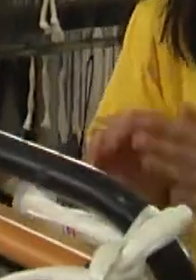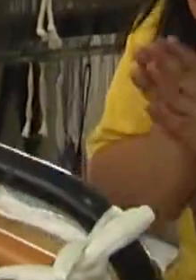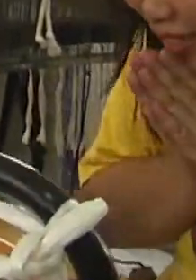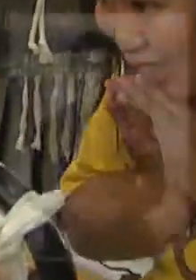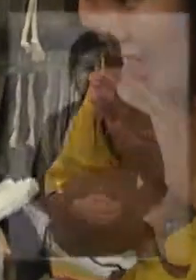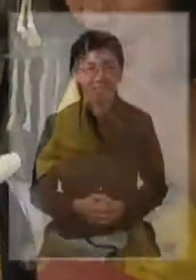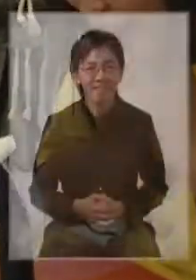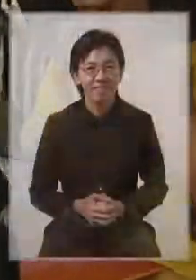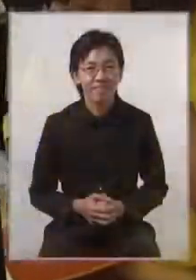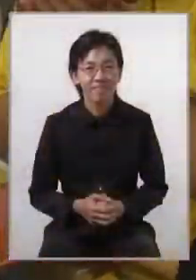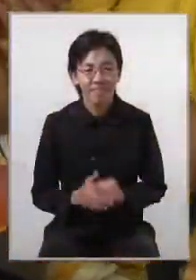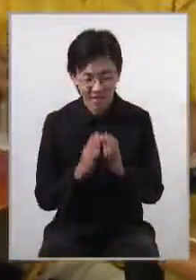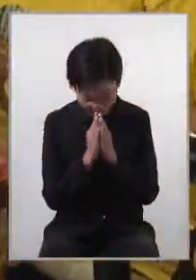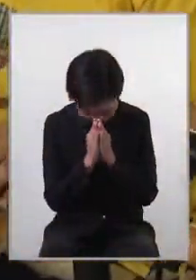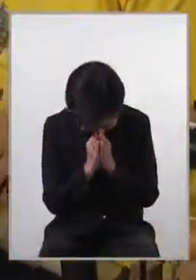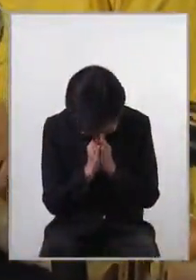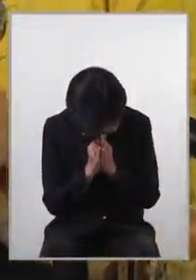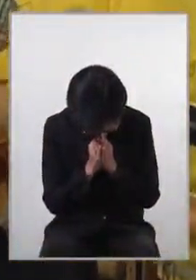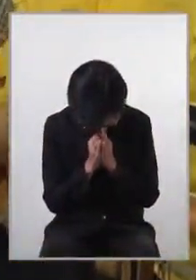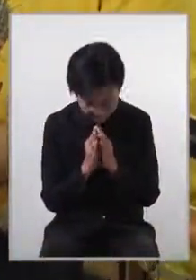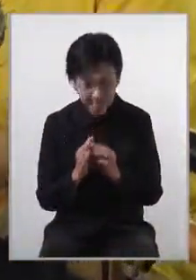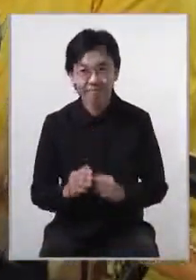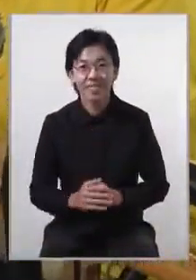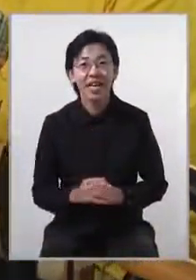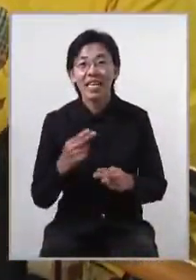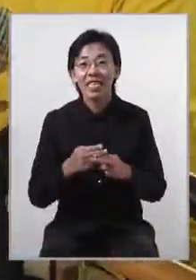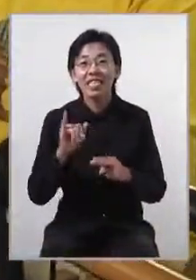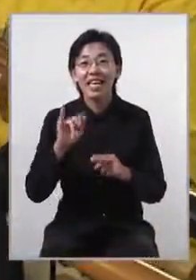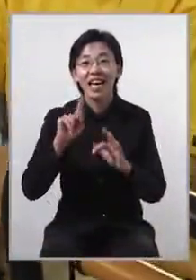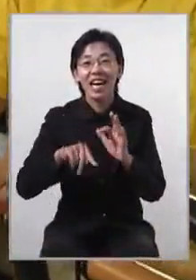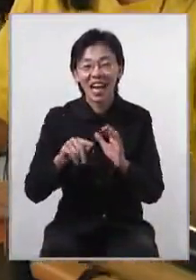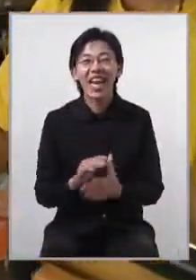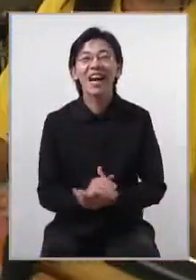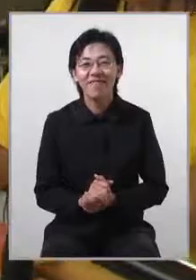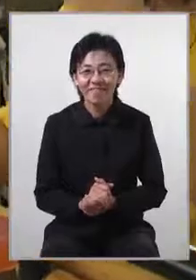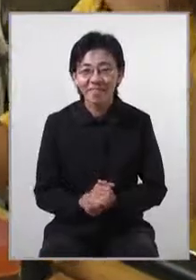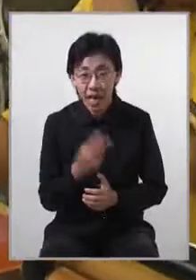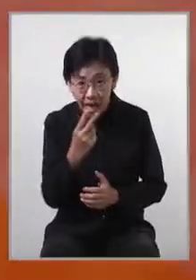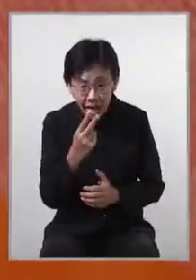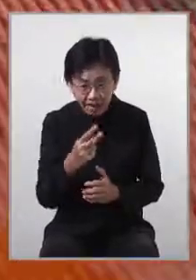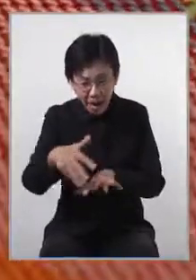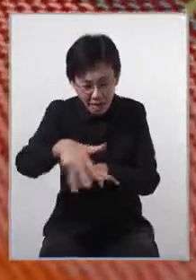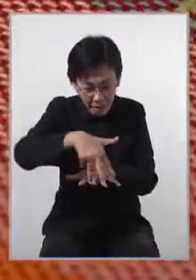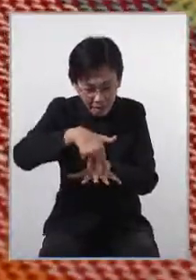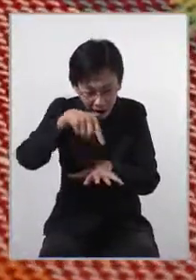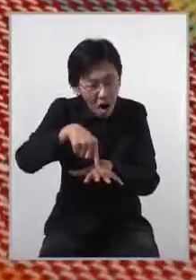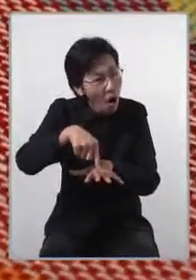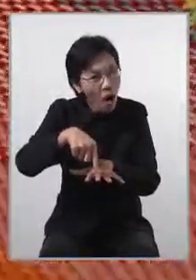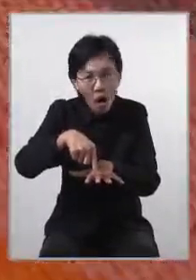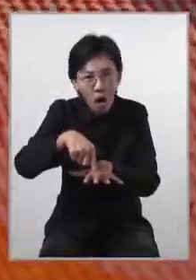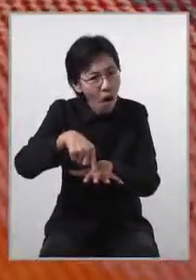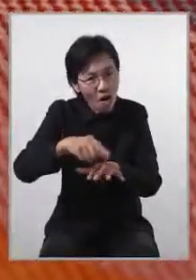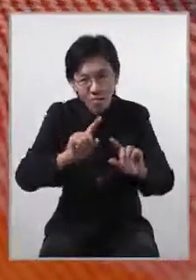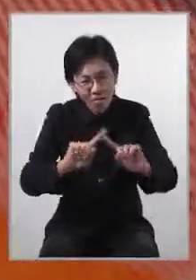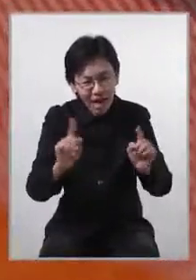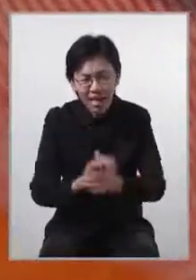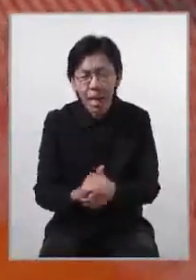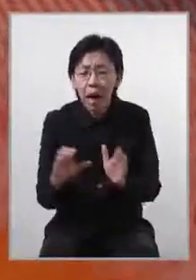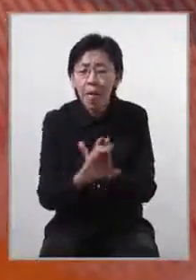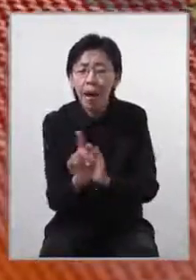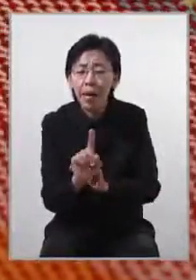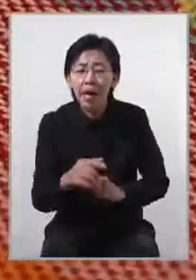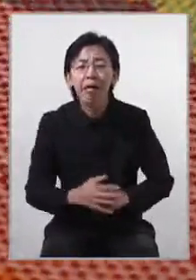สวัสดีครับสวัสดีครับพี่กายเป็นยังไง อาจารย์จะเห็นลวดลายต่างกัน ครับอันนี้รูปอะไรจ๊ะ ภูเ